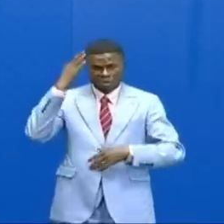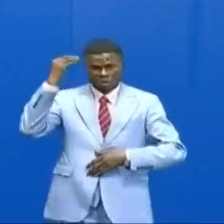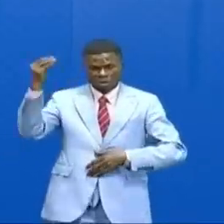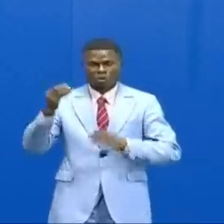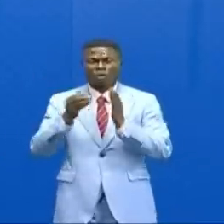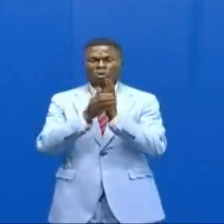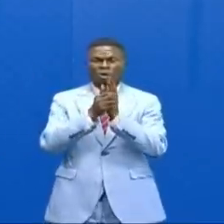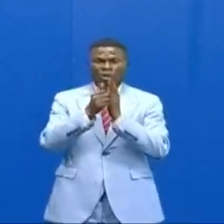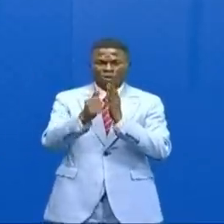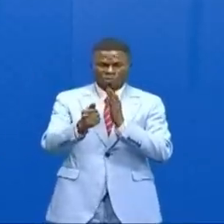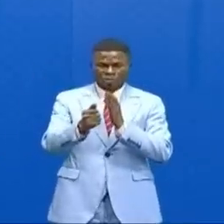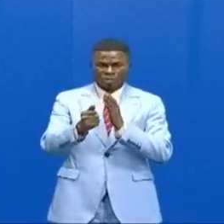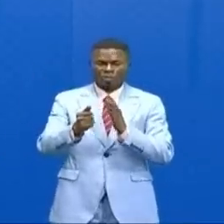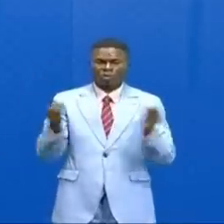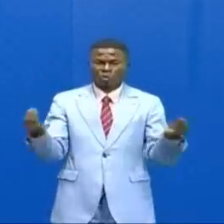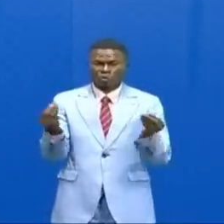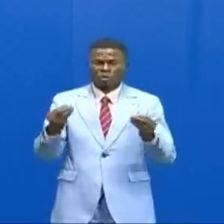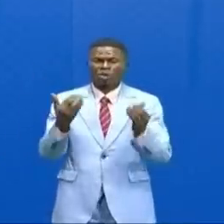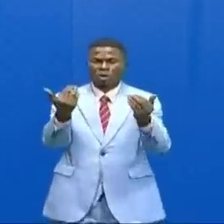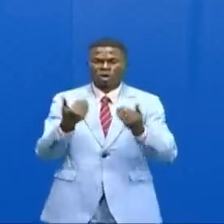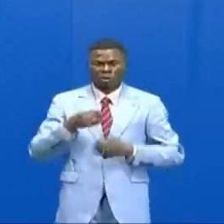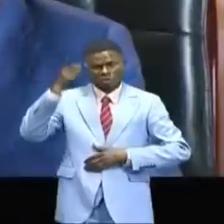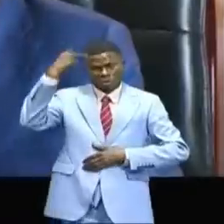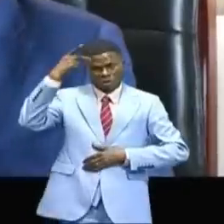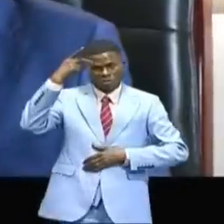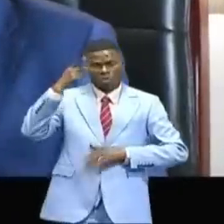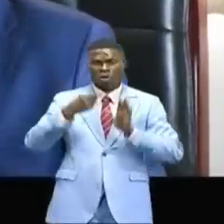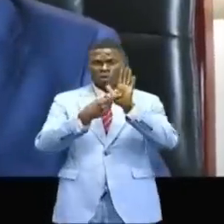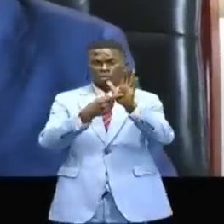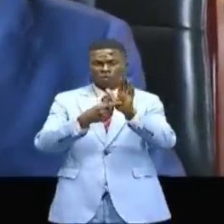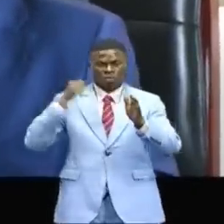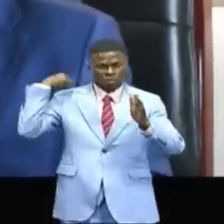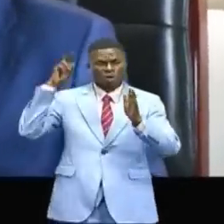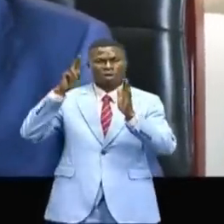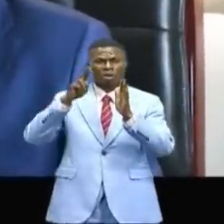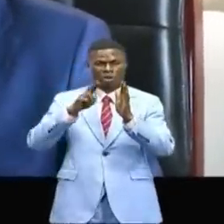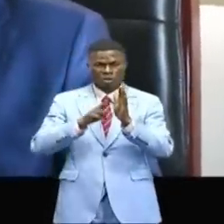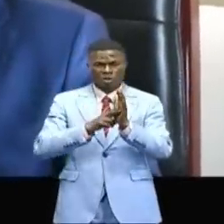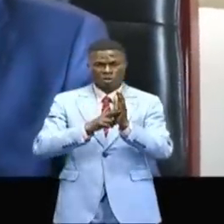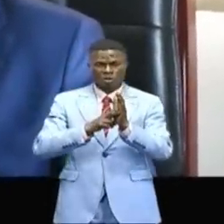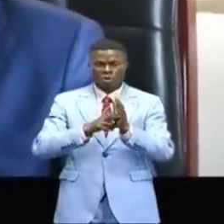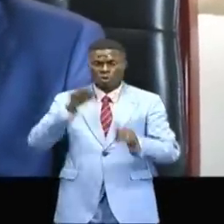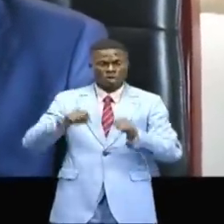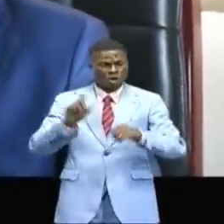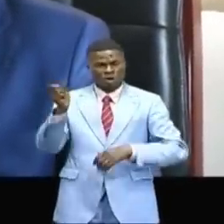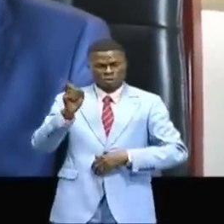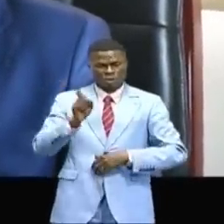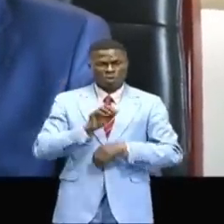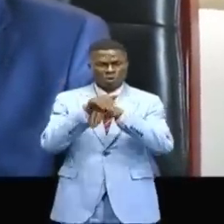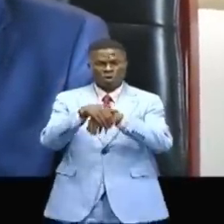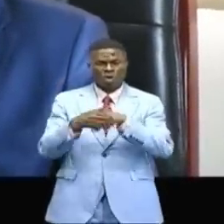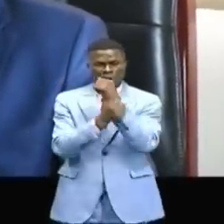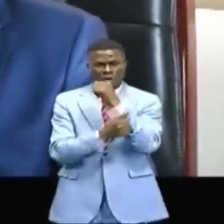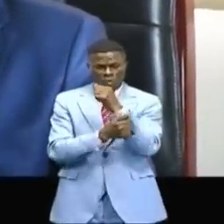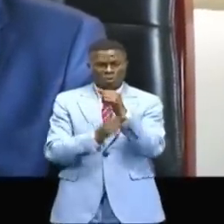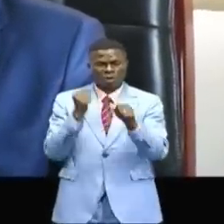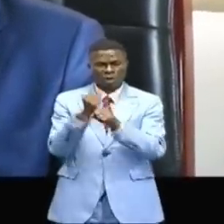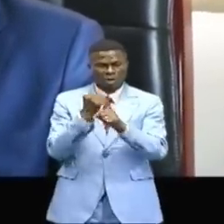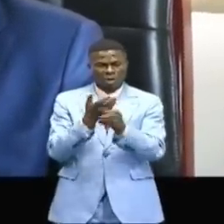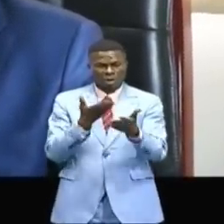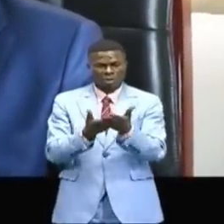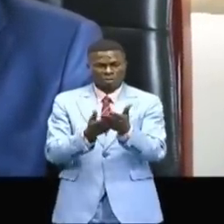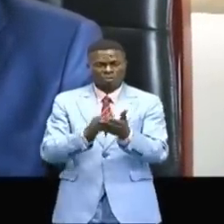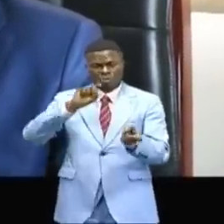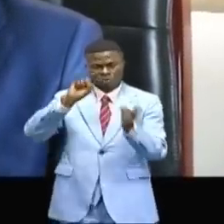l'espoir de qualification grâce à la volonté politique affichée par le gouvernement qui n'hésite pas à engager les pays dans ces processus à travers